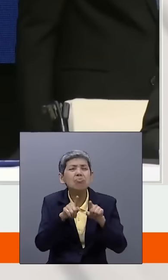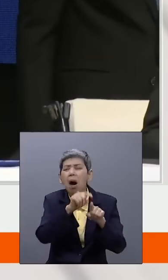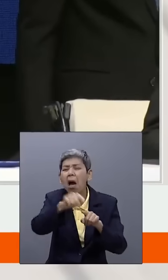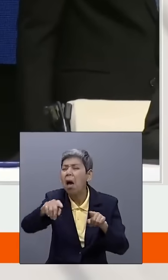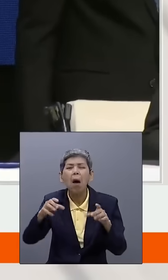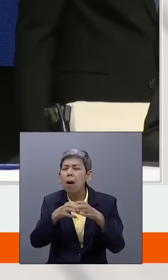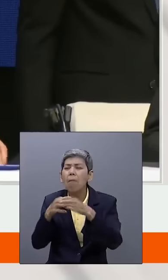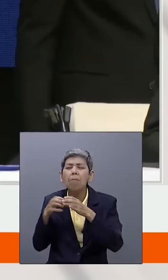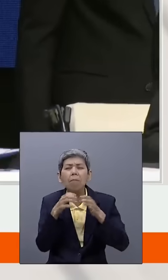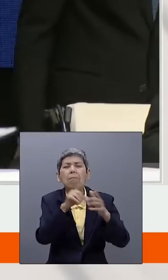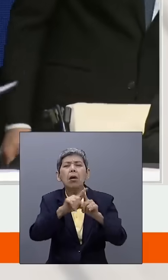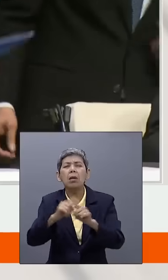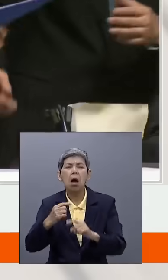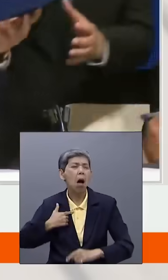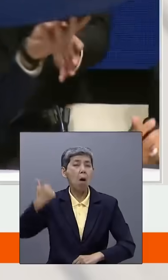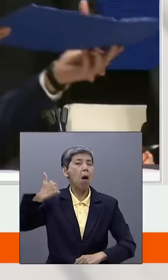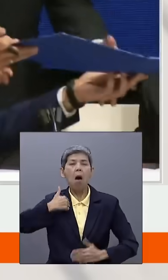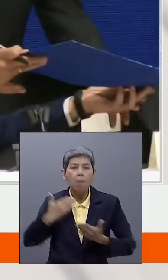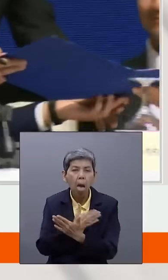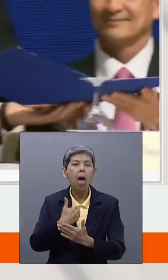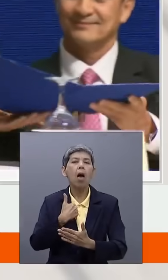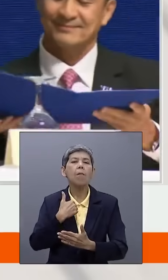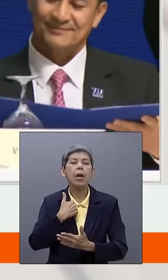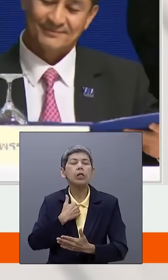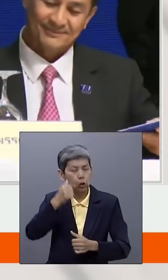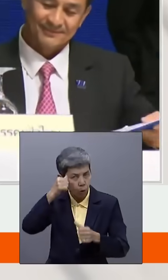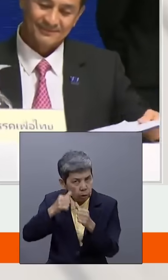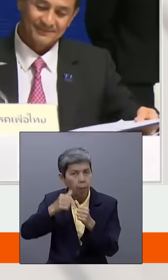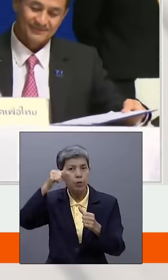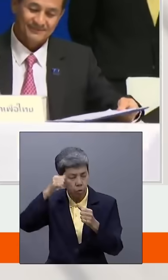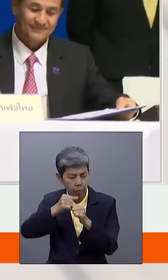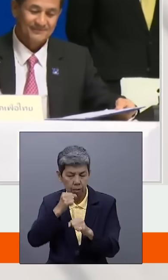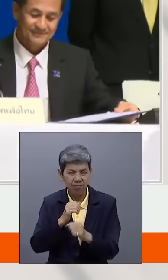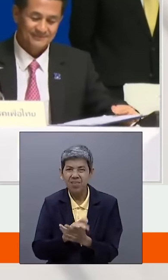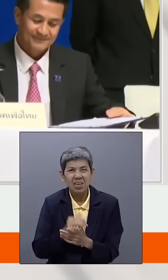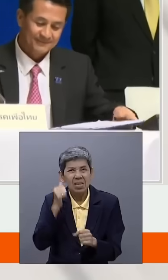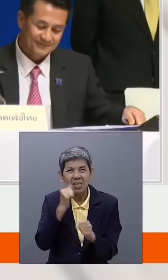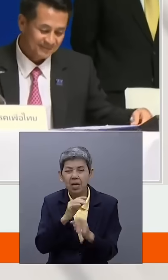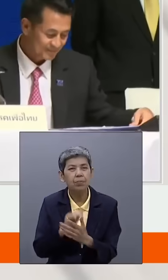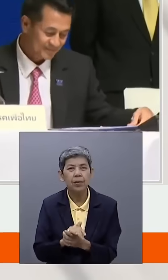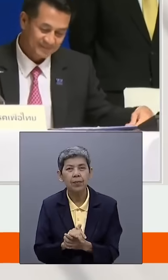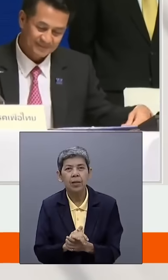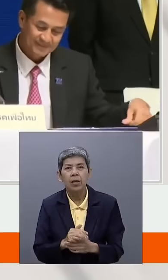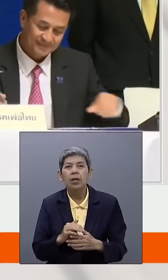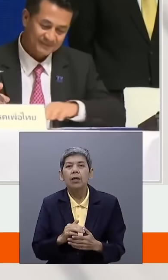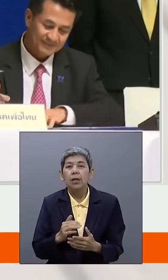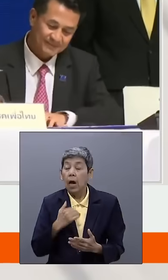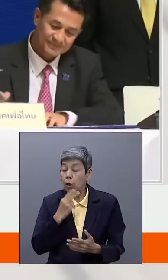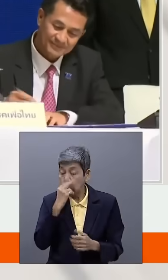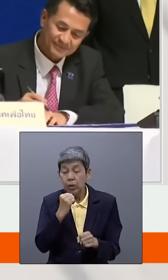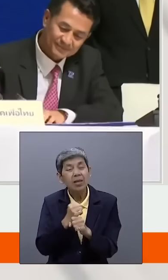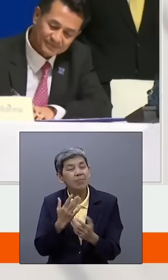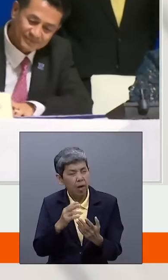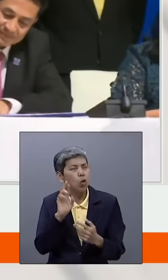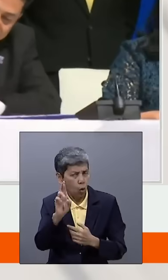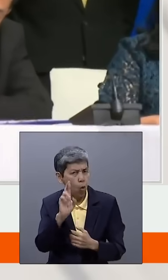พรรคมีอำนาจแล้วก็เปลี่ยนได้ใช่ไหมครับมันก็ไม่มีโอกาสที่จะเห็นการเมืองที่มันดีขึ้นจากเดิมนะ